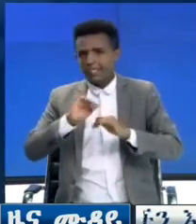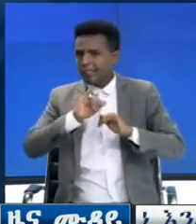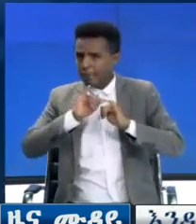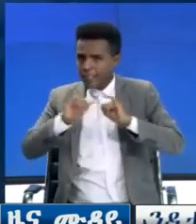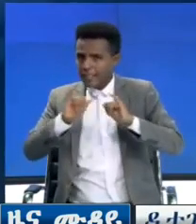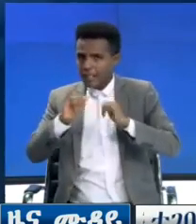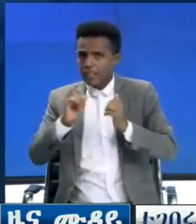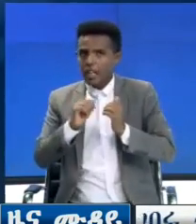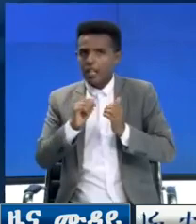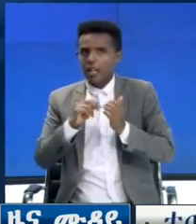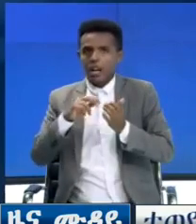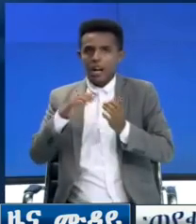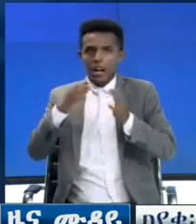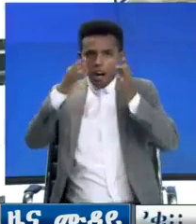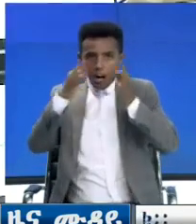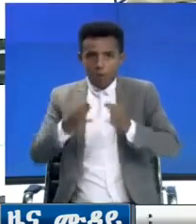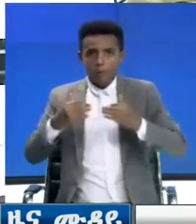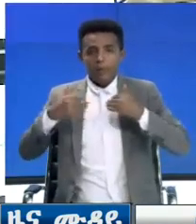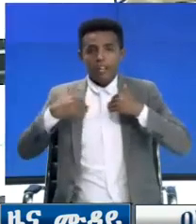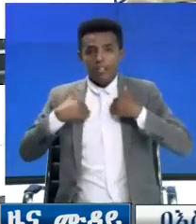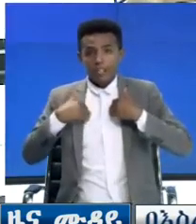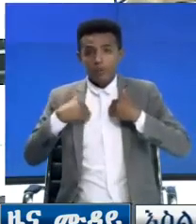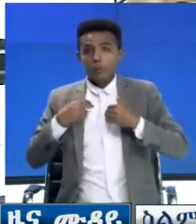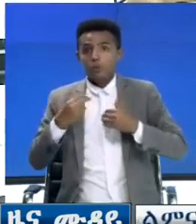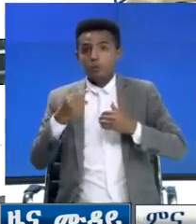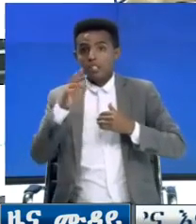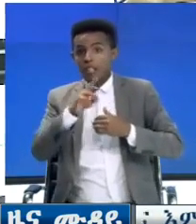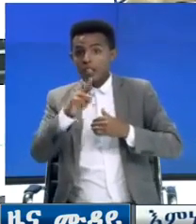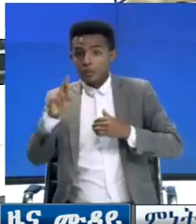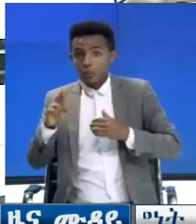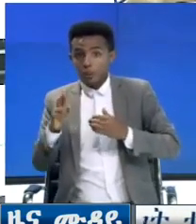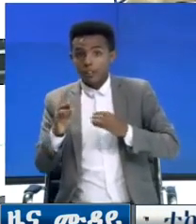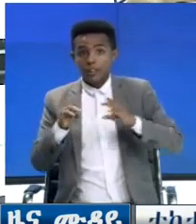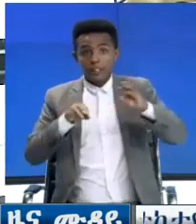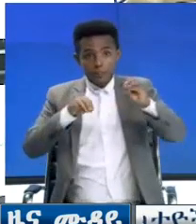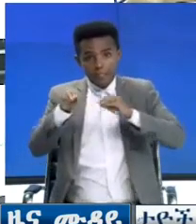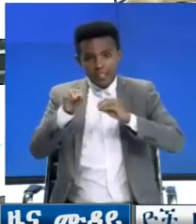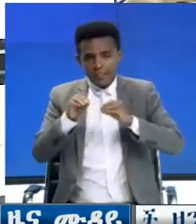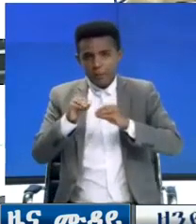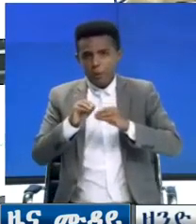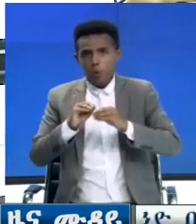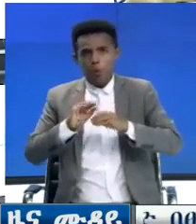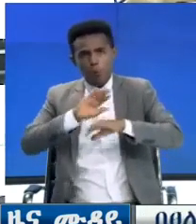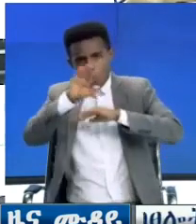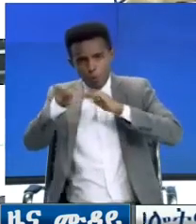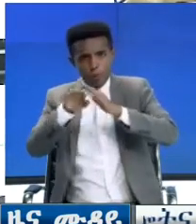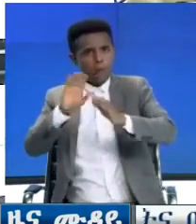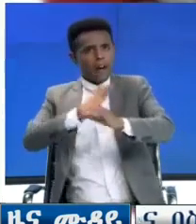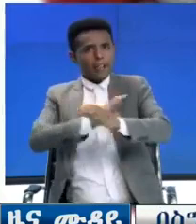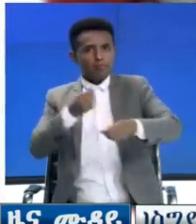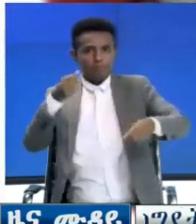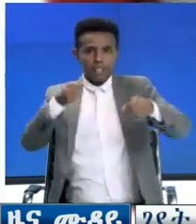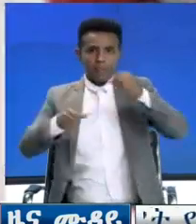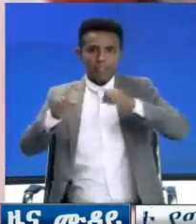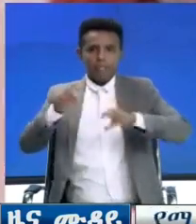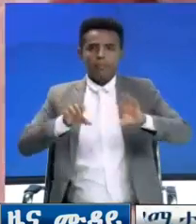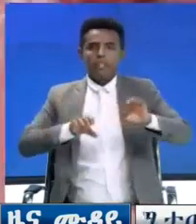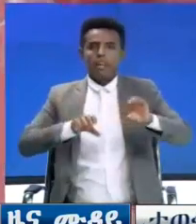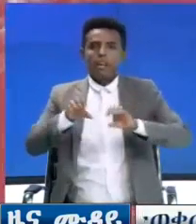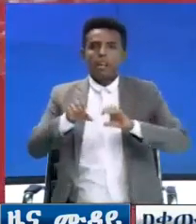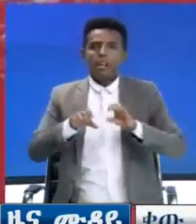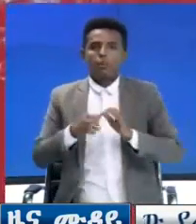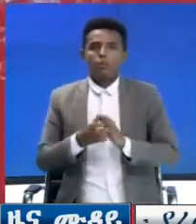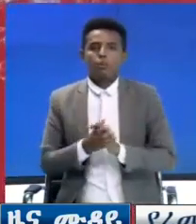አይነት ኢቭን ሪሶርስ ሞቢላይዝም ለማድረግ ሁሉም ያለ የሌለ አቅሙን ነው ርብርብ ያደረገው።